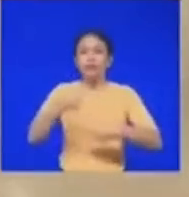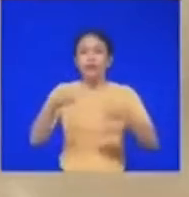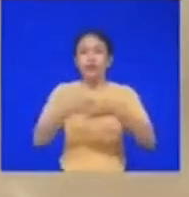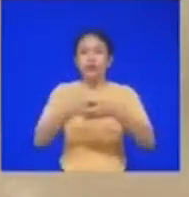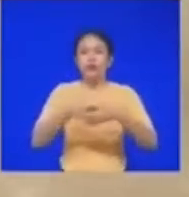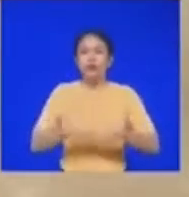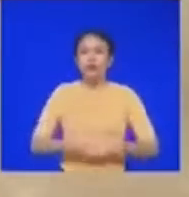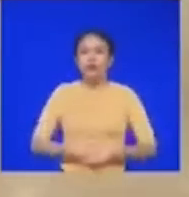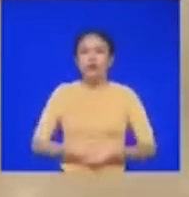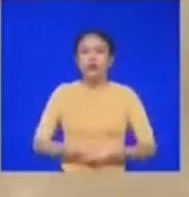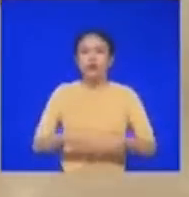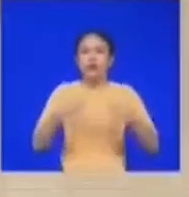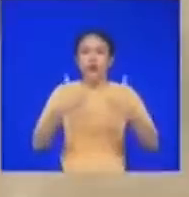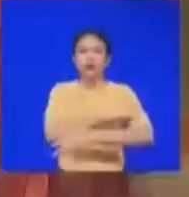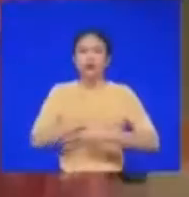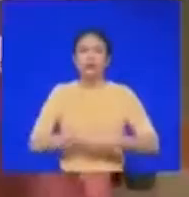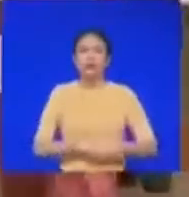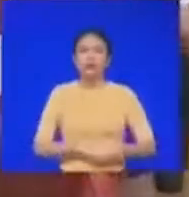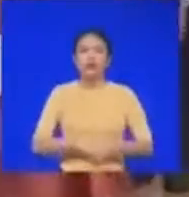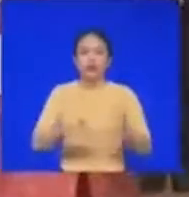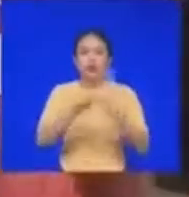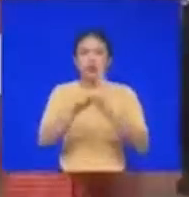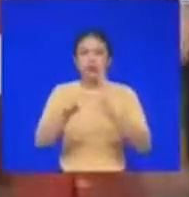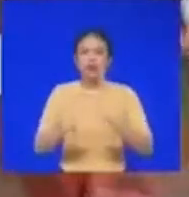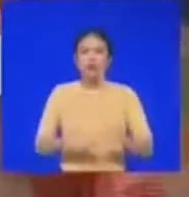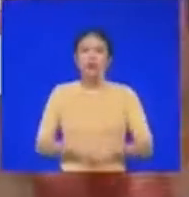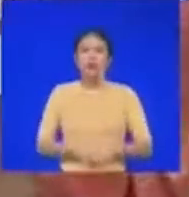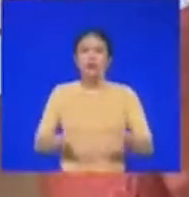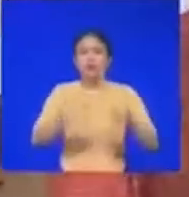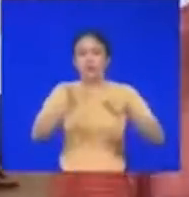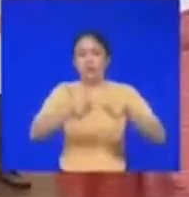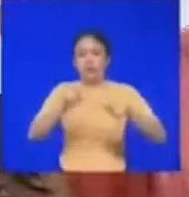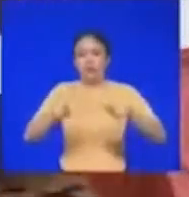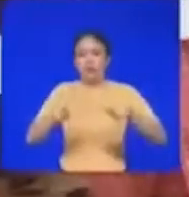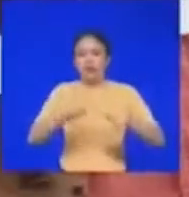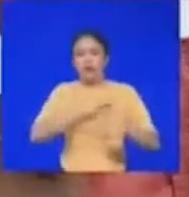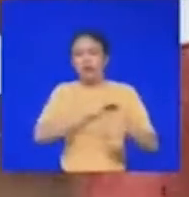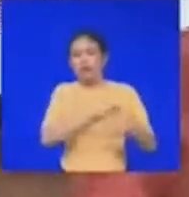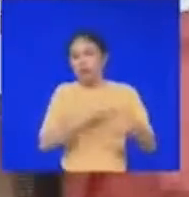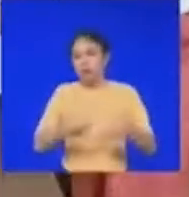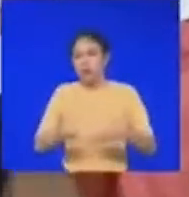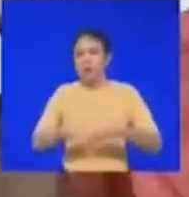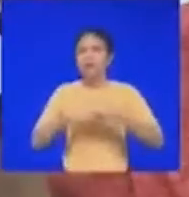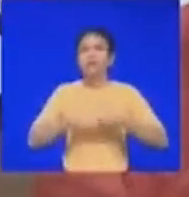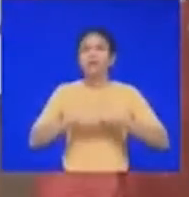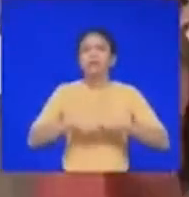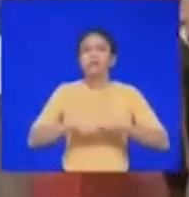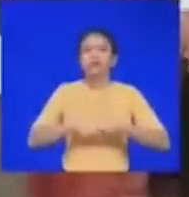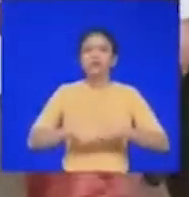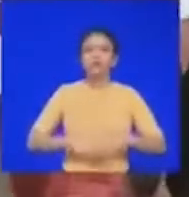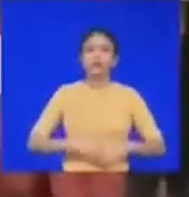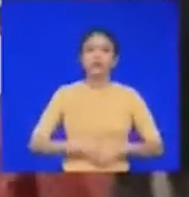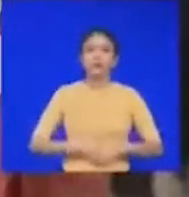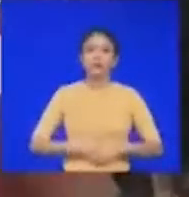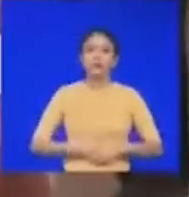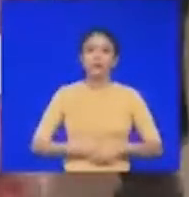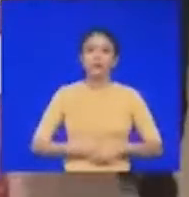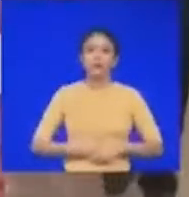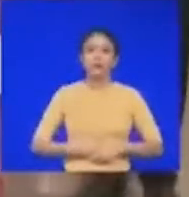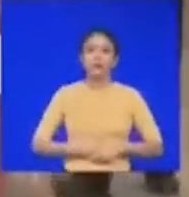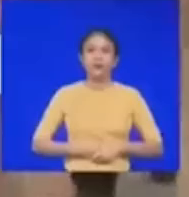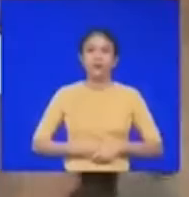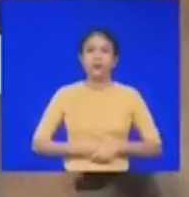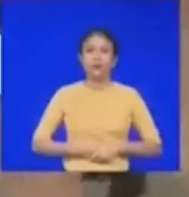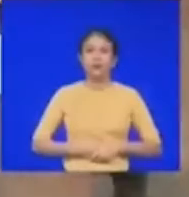แล้วอย่างไรก็ตามสื่อเมียนมาไม่ได้ให้รายละเอียดถึงวัตถุประสงค์การเดินทางจนเมนส์มาของในบัญชีมูลแต่ระบุว่า